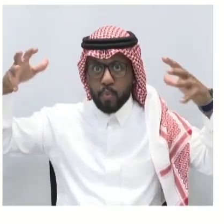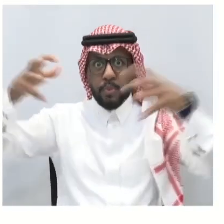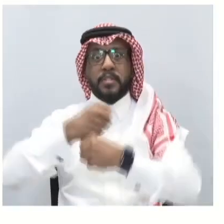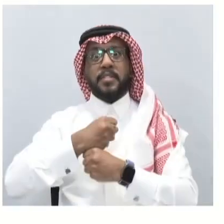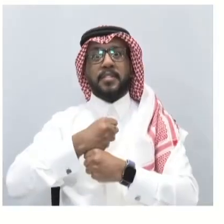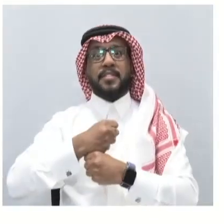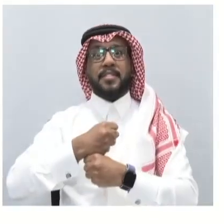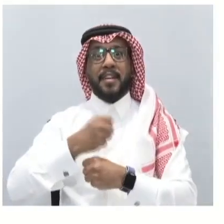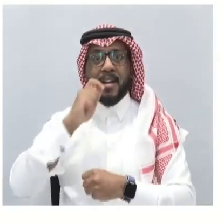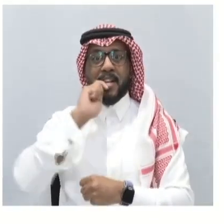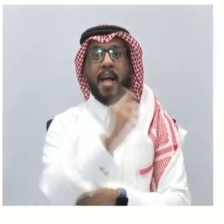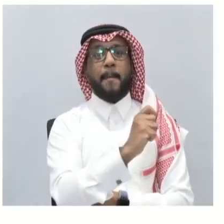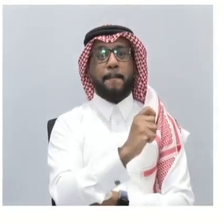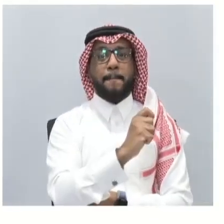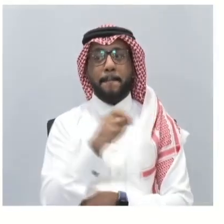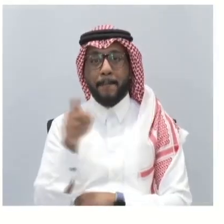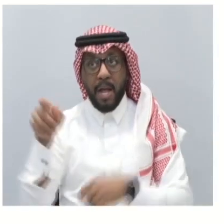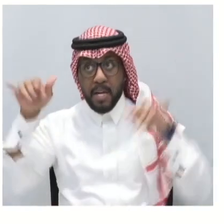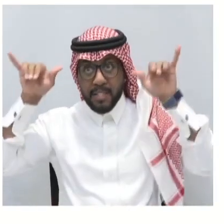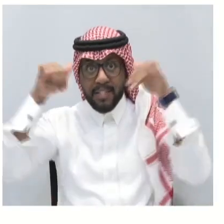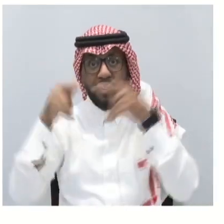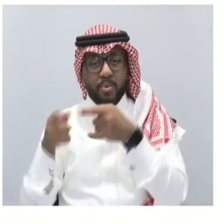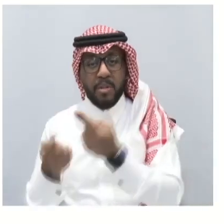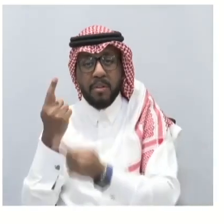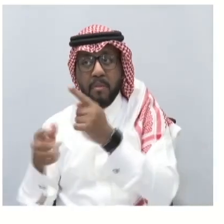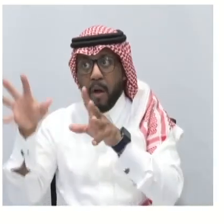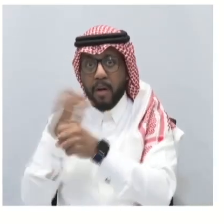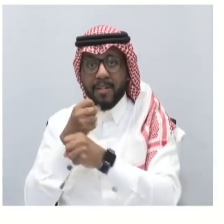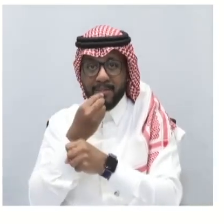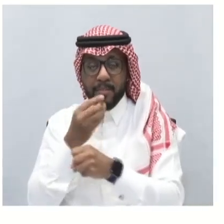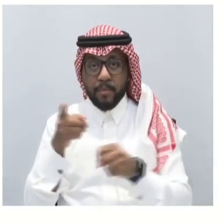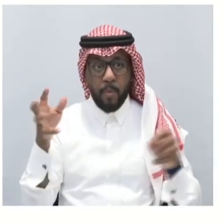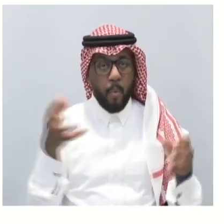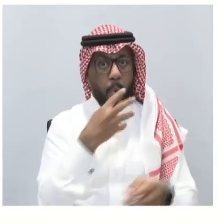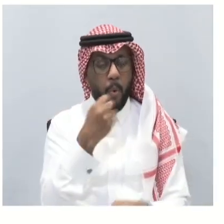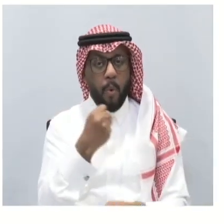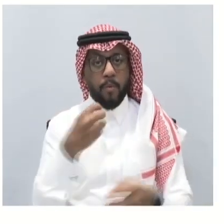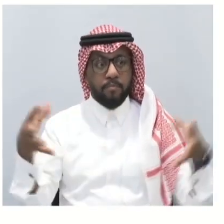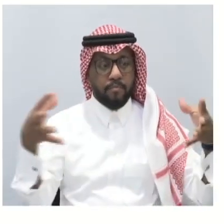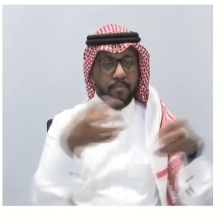والضبع اكلات لحوم يتغذى على